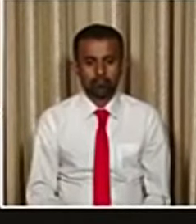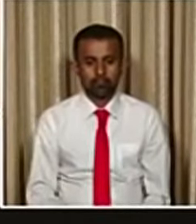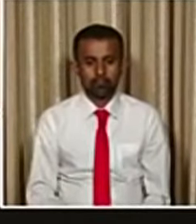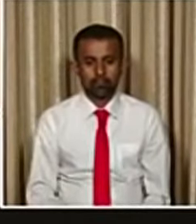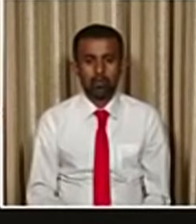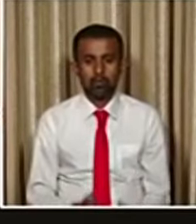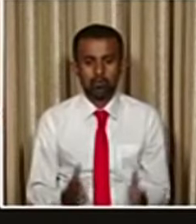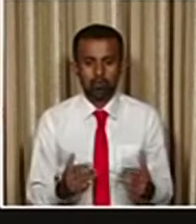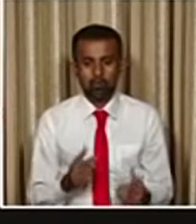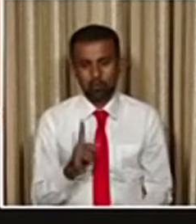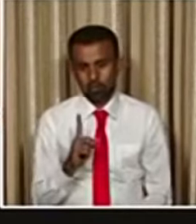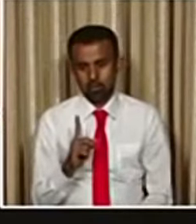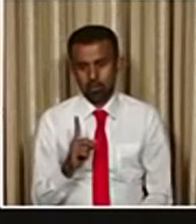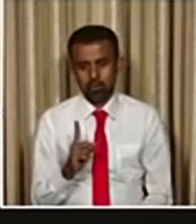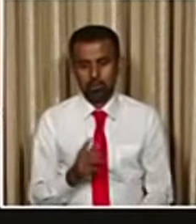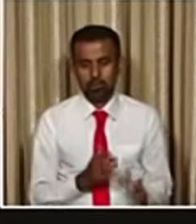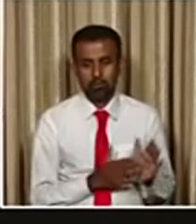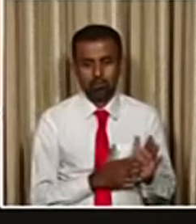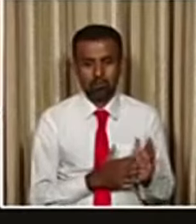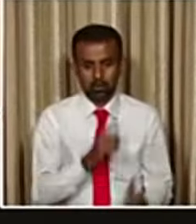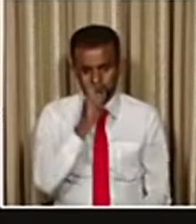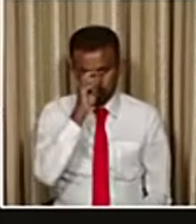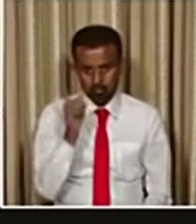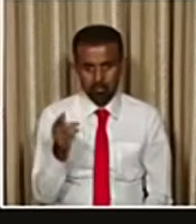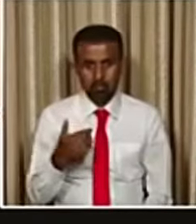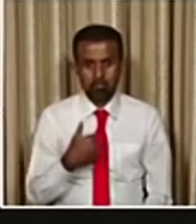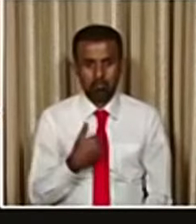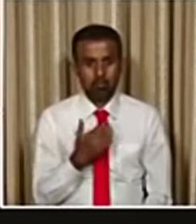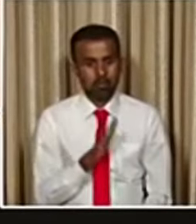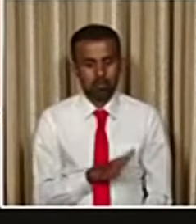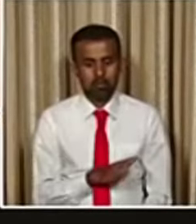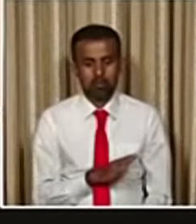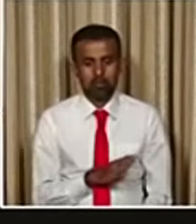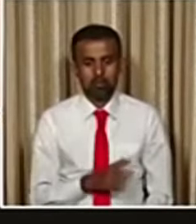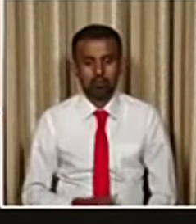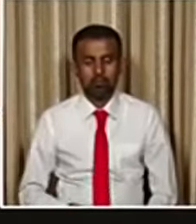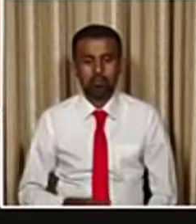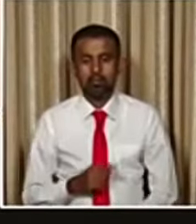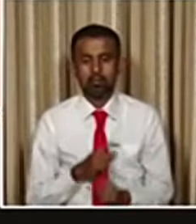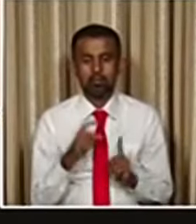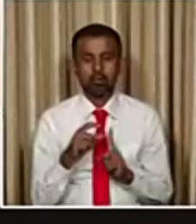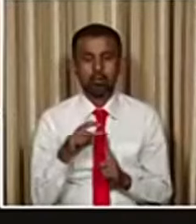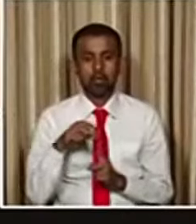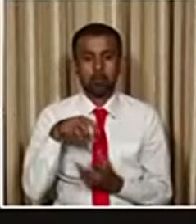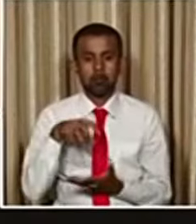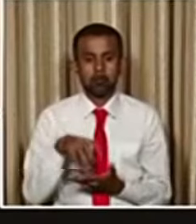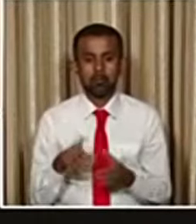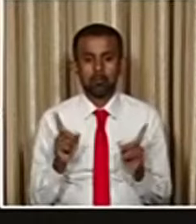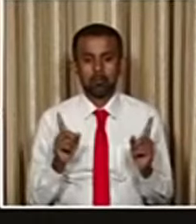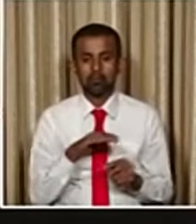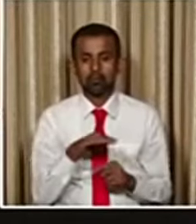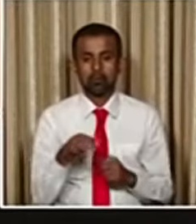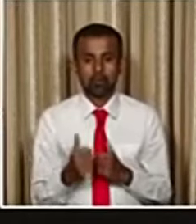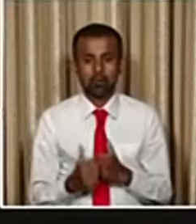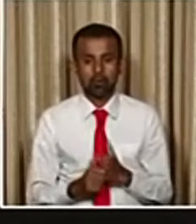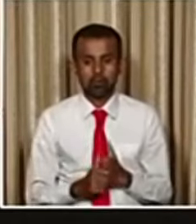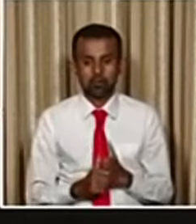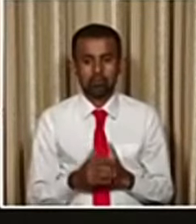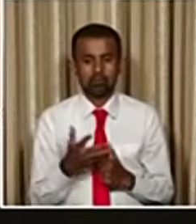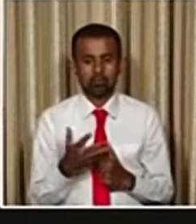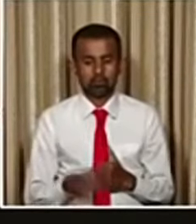මේකටම තව කාරණයක්. මොකද මෙතන මහින්දානන්ද අලුත්ගමුවත් ඉන්නවා, මමත් ඉන්නවා. අපි මේ දිස්ත්‍රික් පළාත් ක්‍රීඩාංගණය හැදුවේ කරු